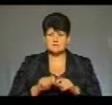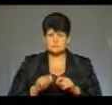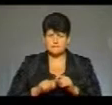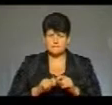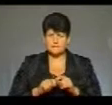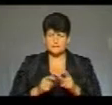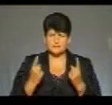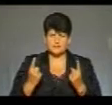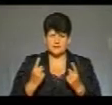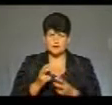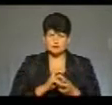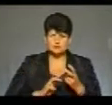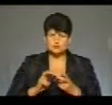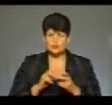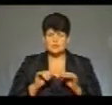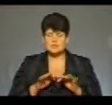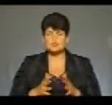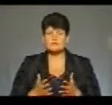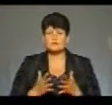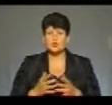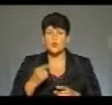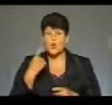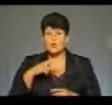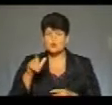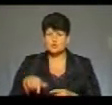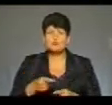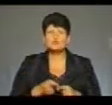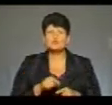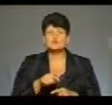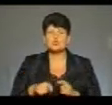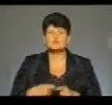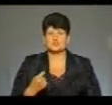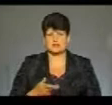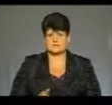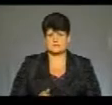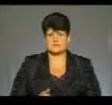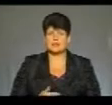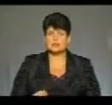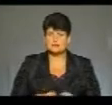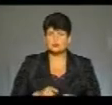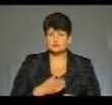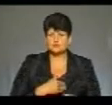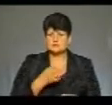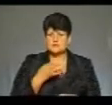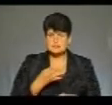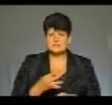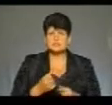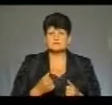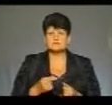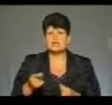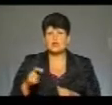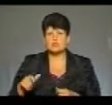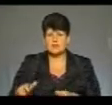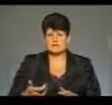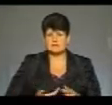масштабні оперативно-розшукові заходи для того, щоб встановити особу цього злочинця. Також хочу звернутися до тернополян та жителів